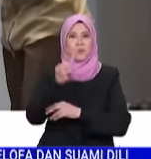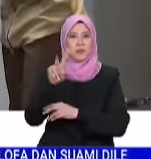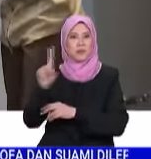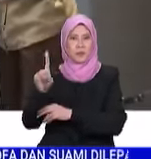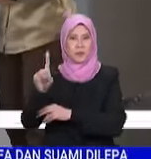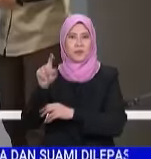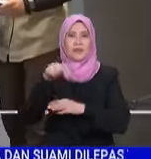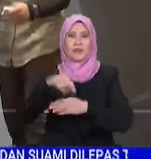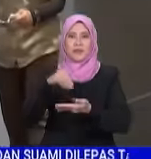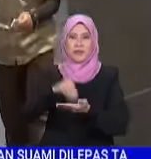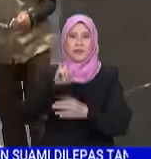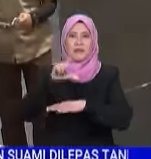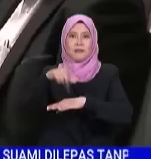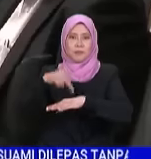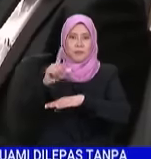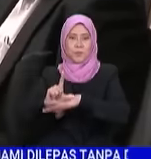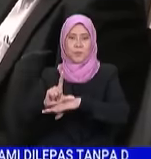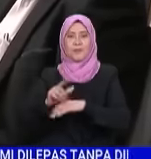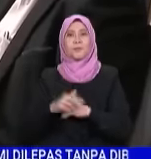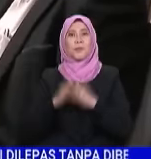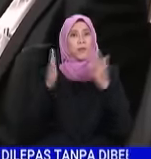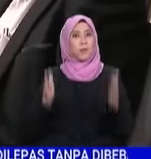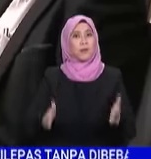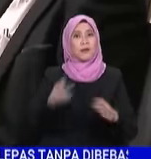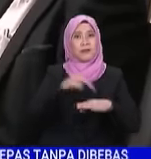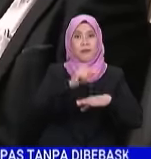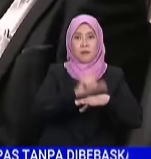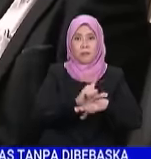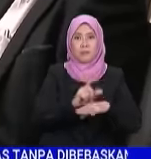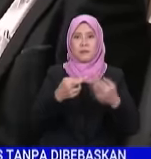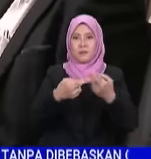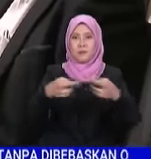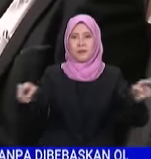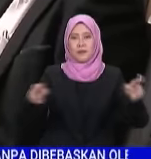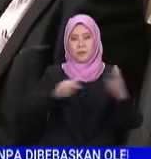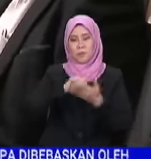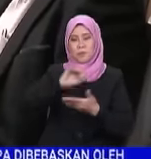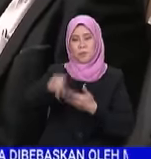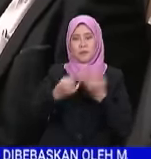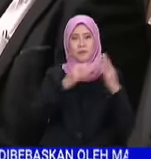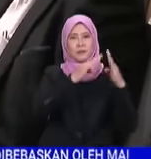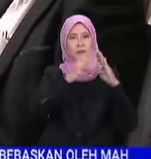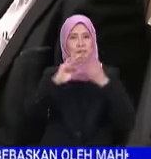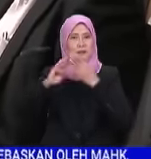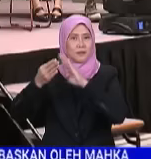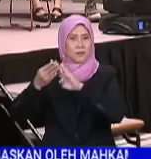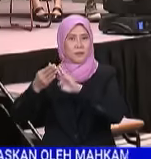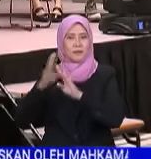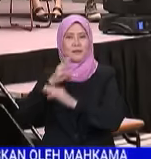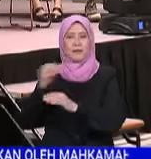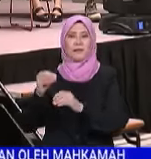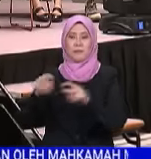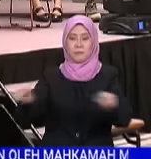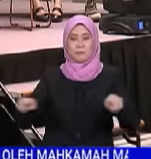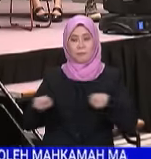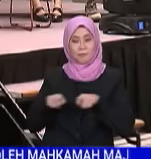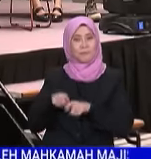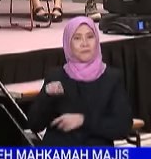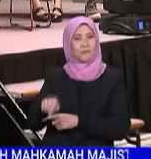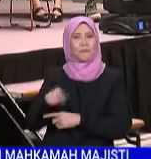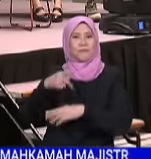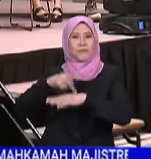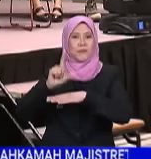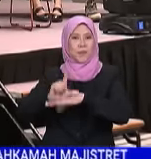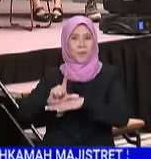Langkawi sebuah lagi inisiatif orang Langkawi turut dilancarkan sebagai projek komuniti dan usaha penduduk setempat menjadikan